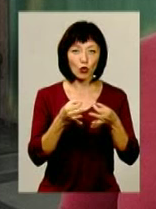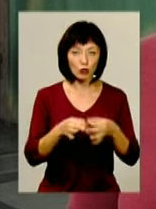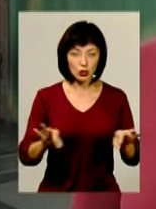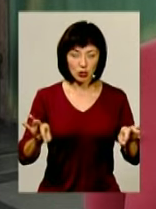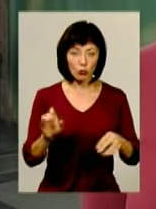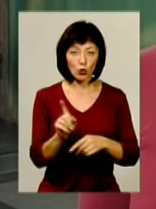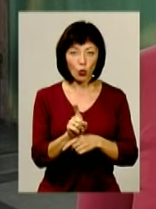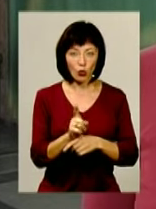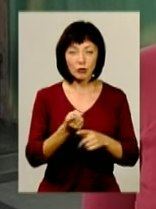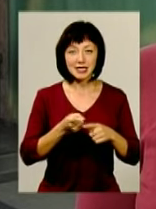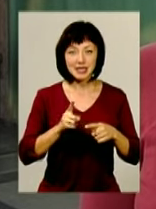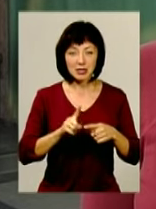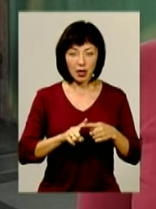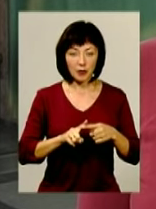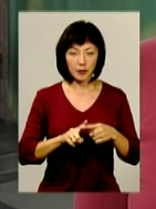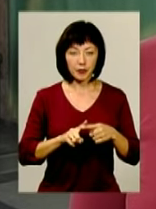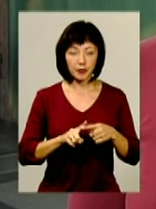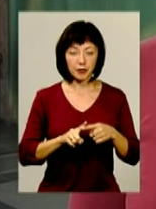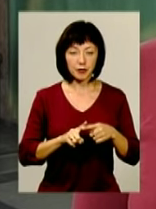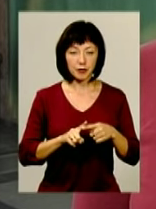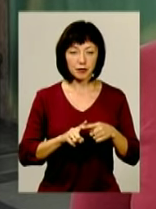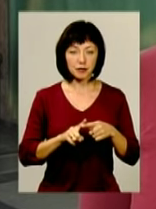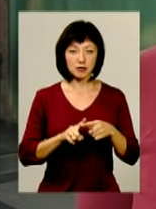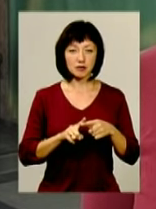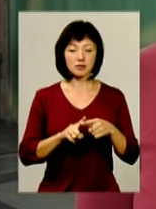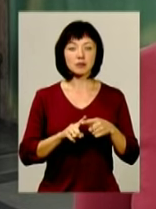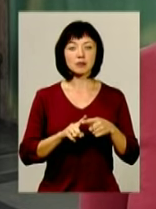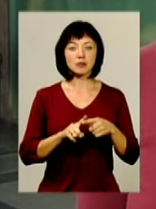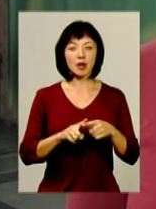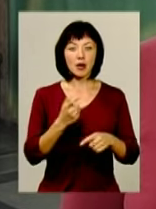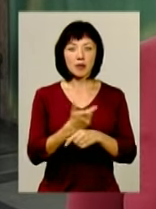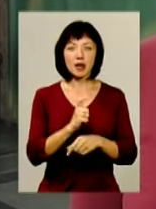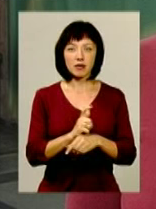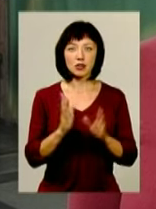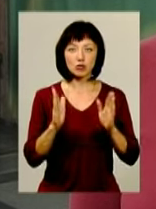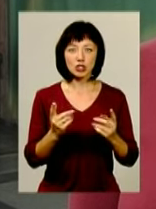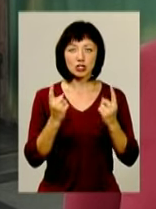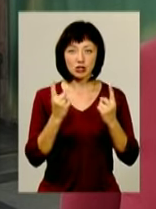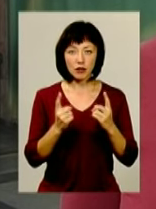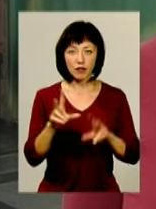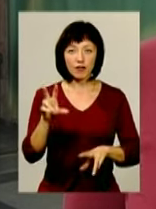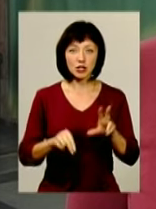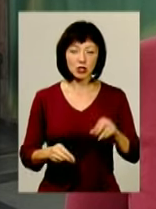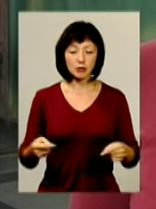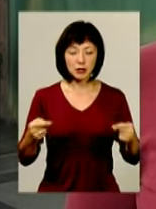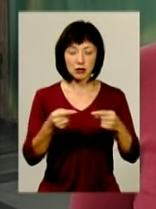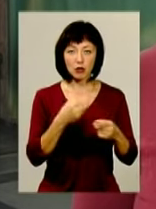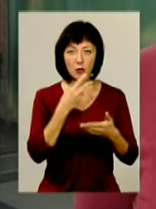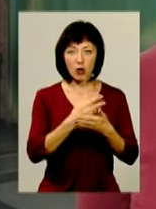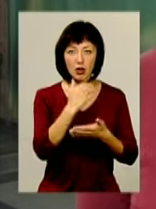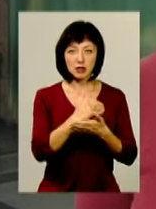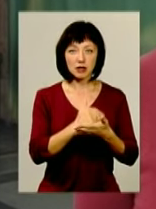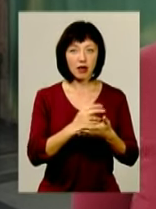не перевищення, яке буде, скажімо так, значне. Ми вважаємо, згідно показників, це перевищення